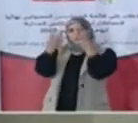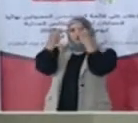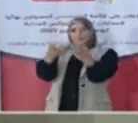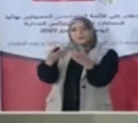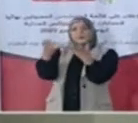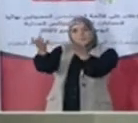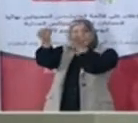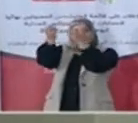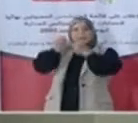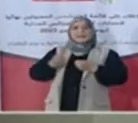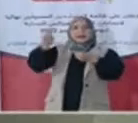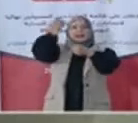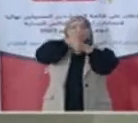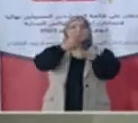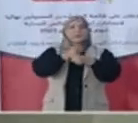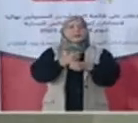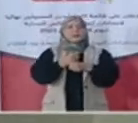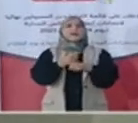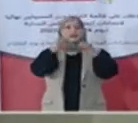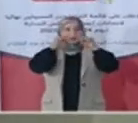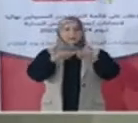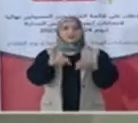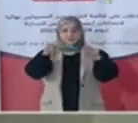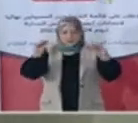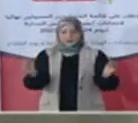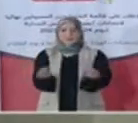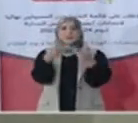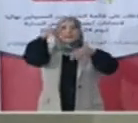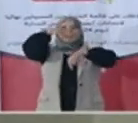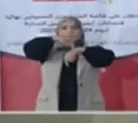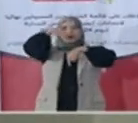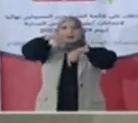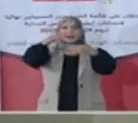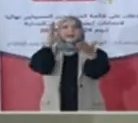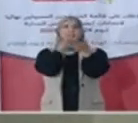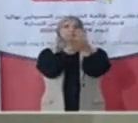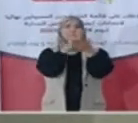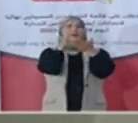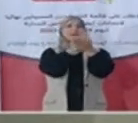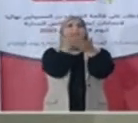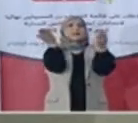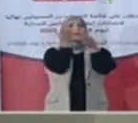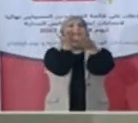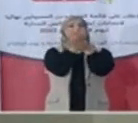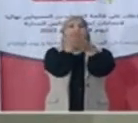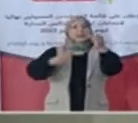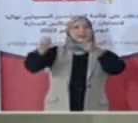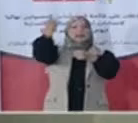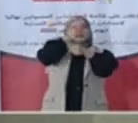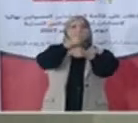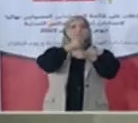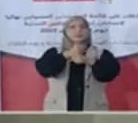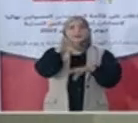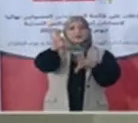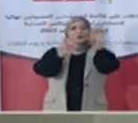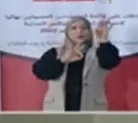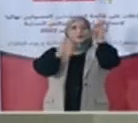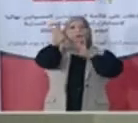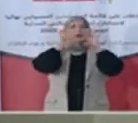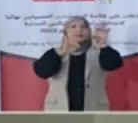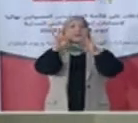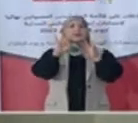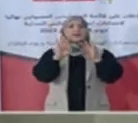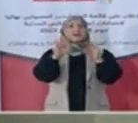على الاعتماد أنه يقوم من الآن بإعداد ملفات الاعتماد متاعهم واختيار ممثليهم بمكاتب